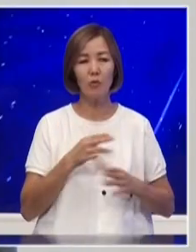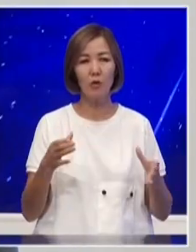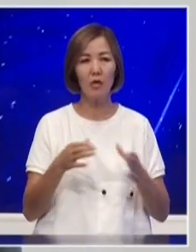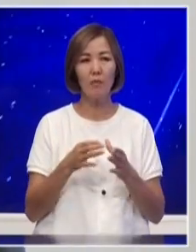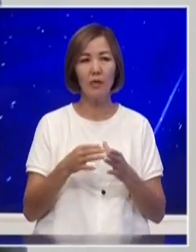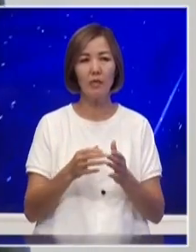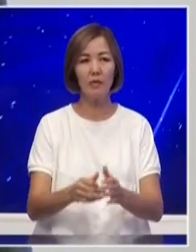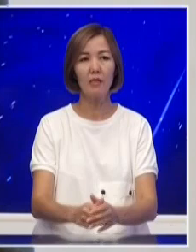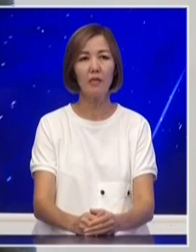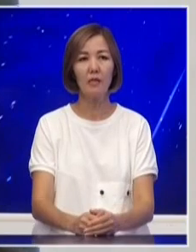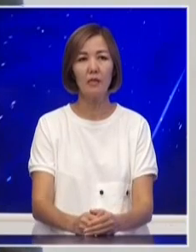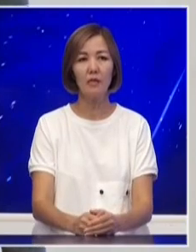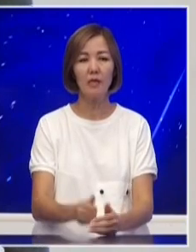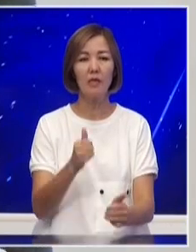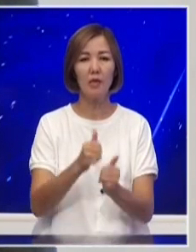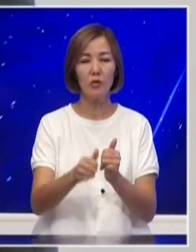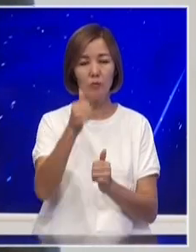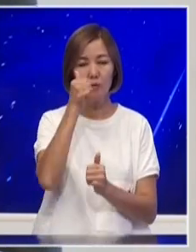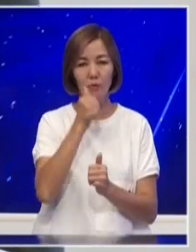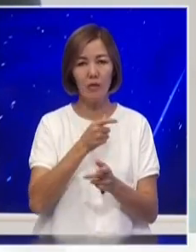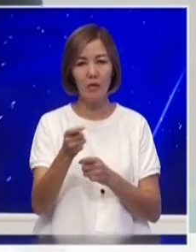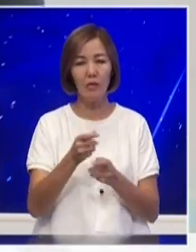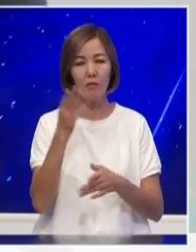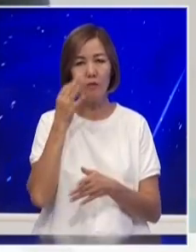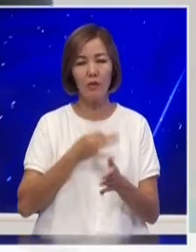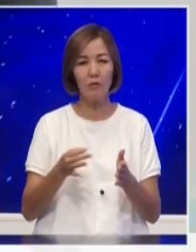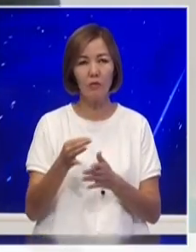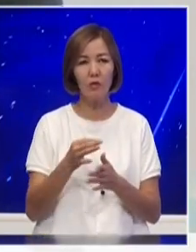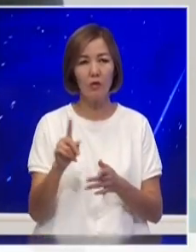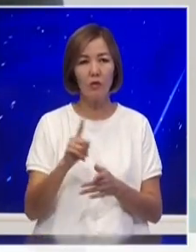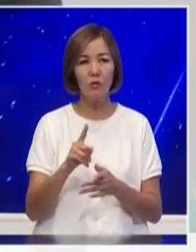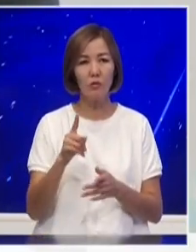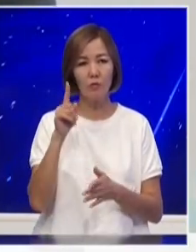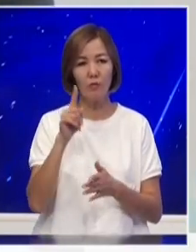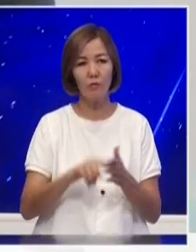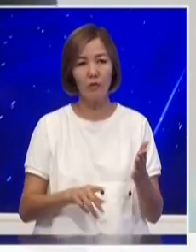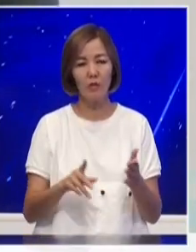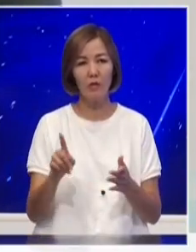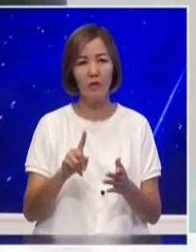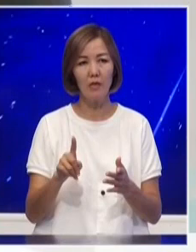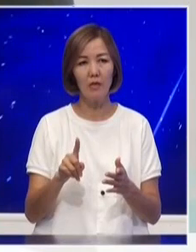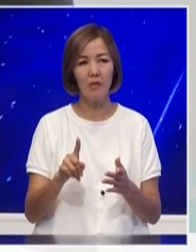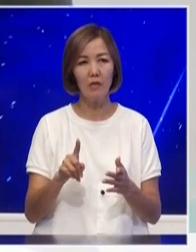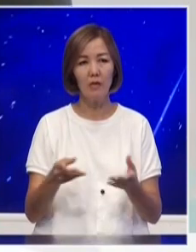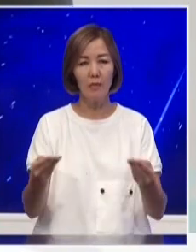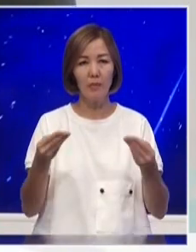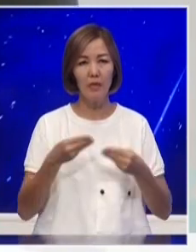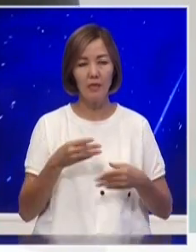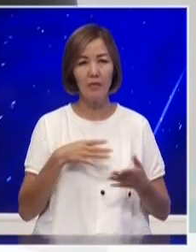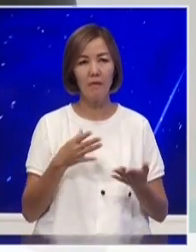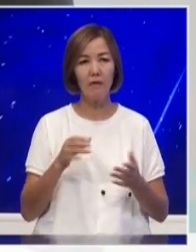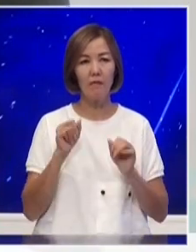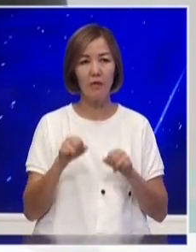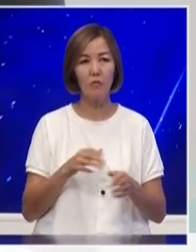Хочу также поблагодарить акимат Алматинской области, лично Марата Ильюсизовича, за предоставленную